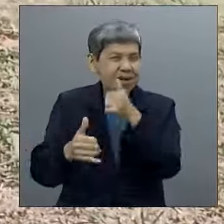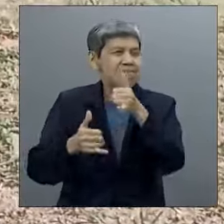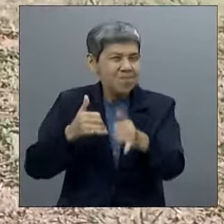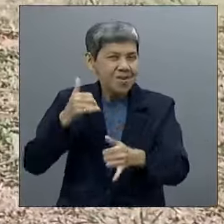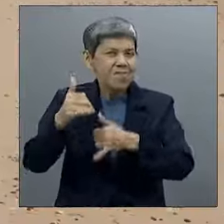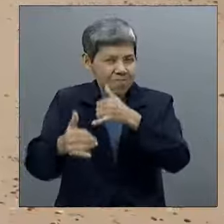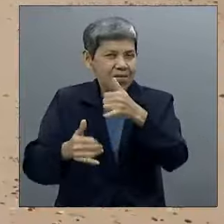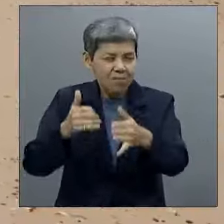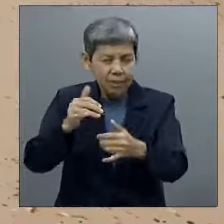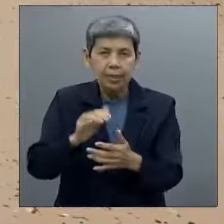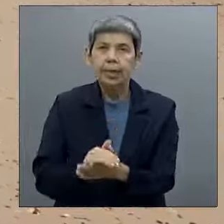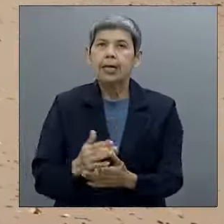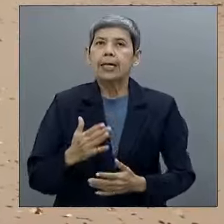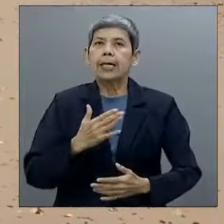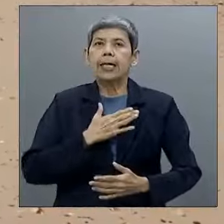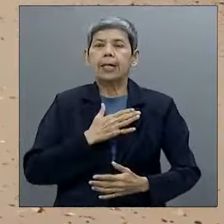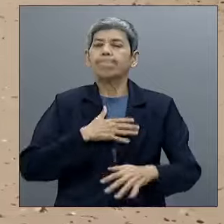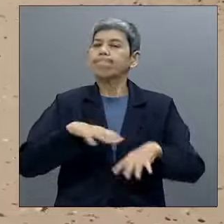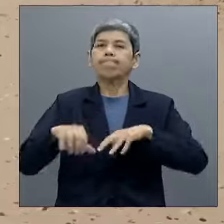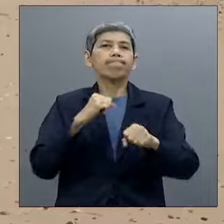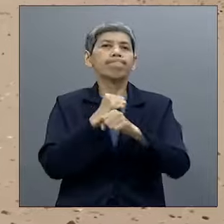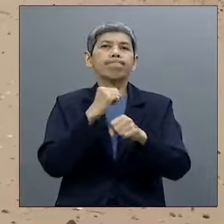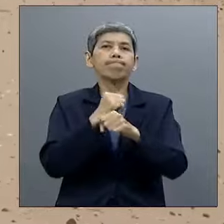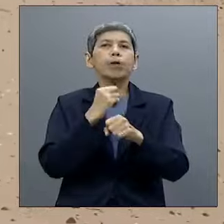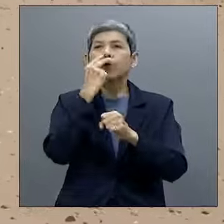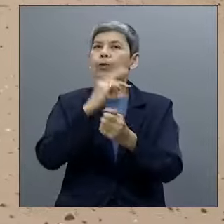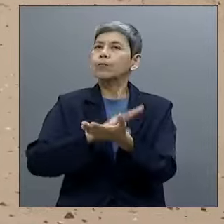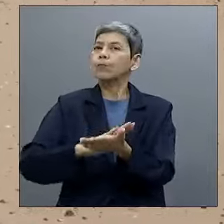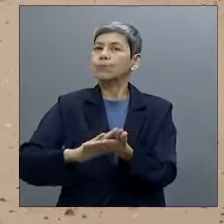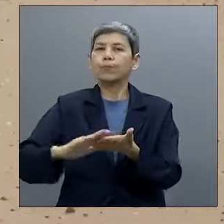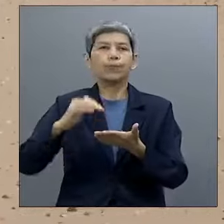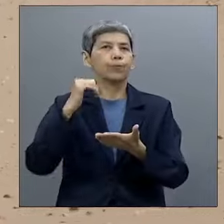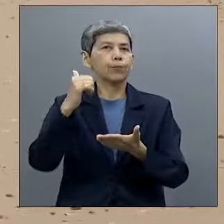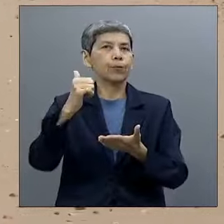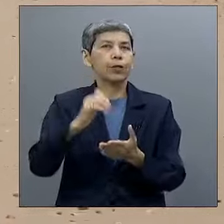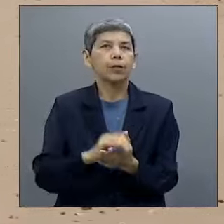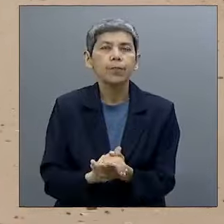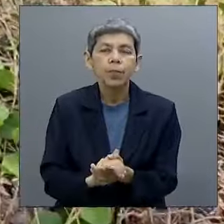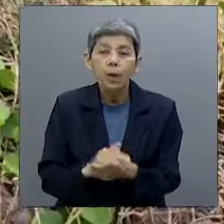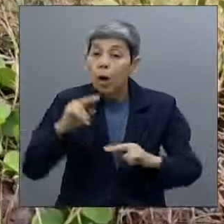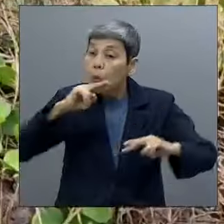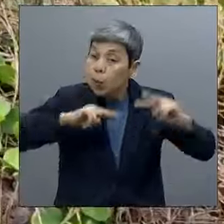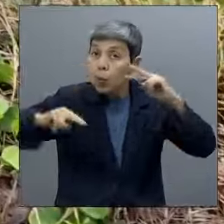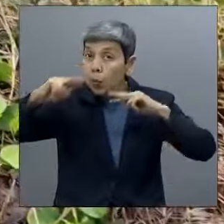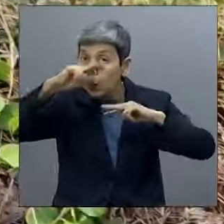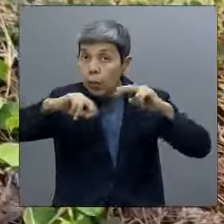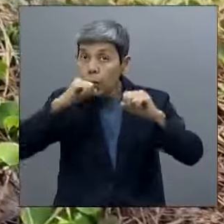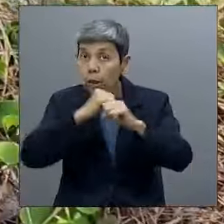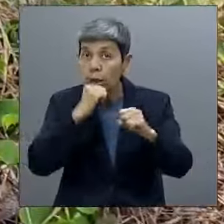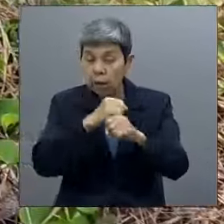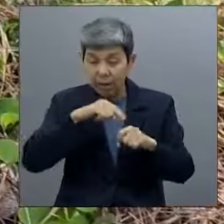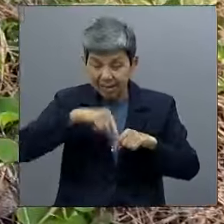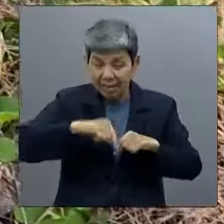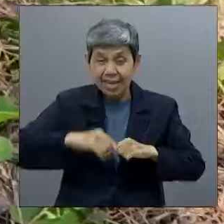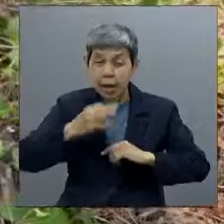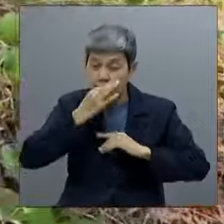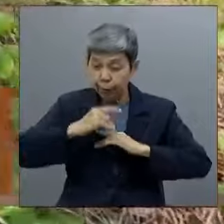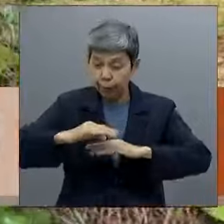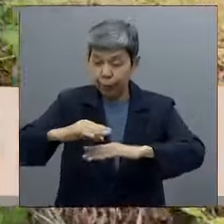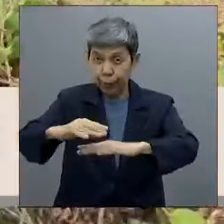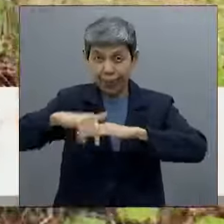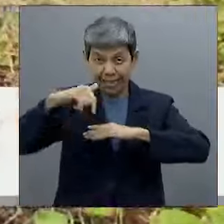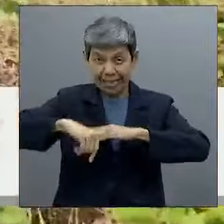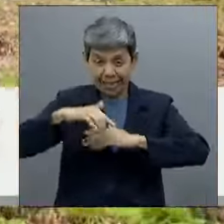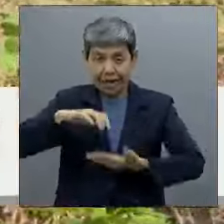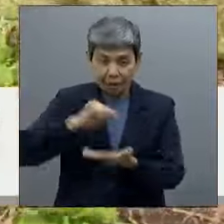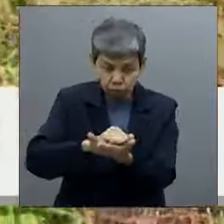คะก็ได้ร่วมดำเนินกิจกรรมไปด้วยความเรียบร้อยค่ะส่วนการตรวจสอบเรื่องการบุกรุกพื้นที่ชายหาดก่อนหน้